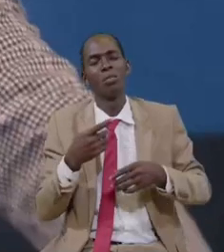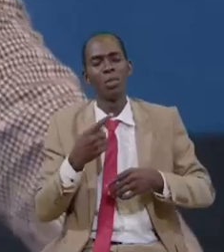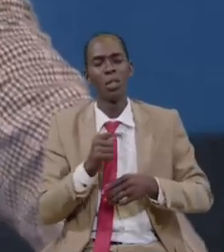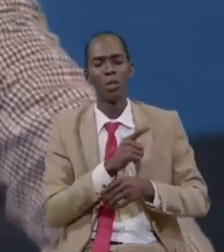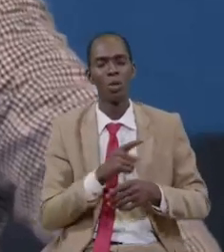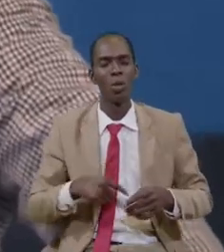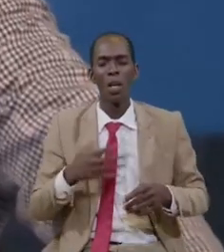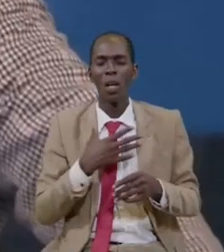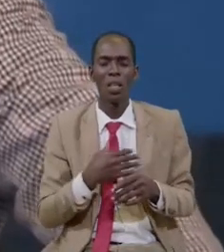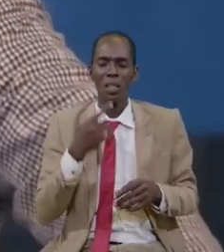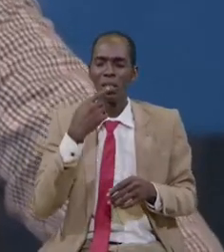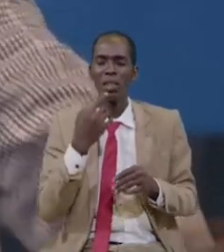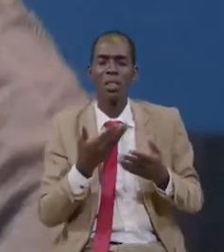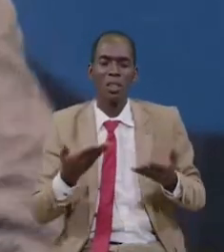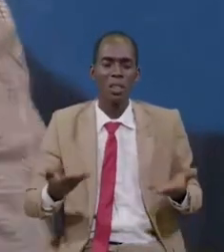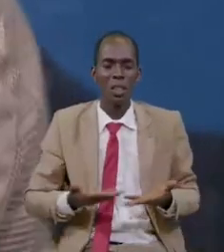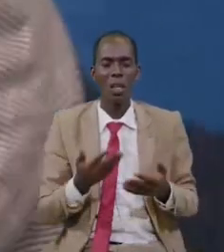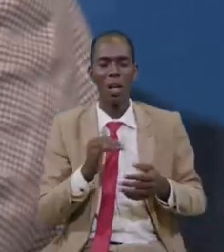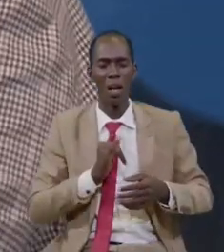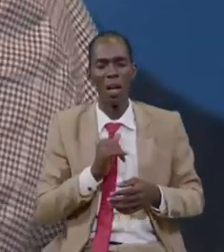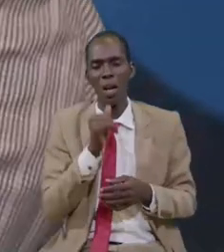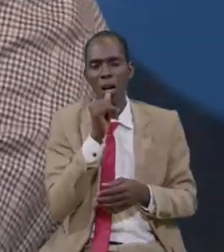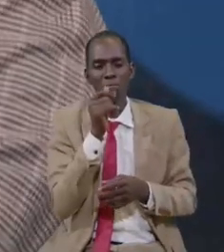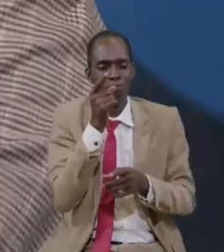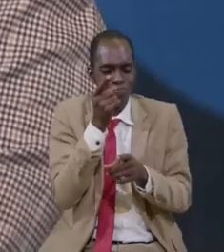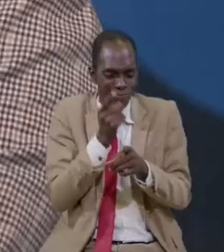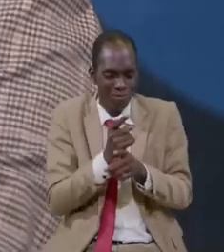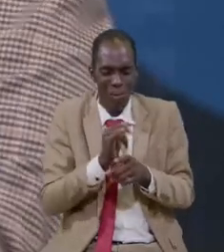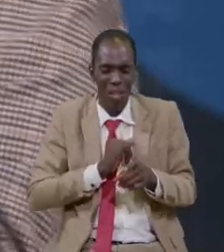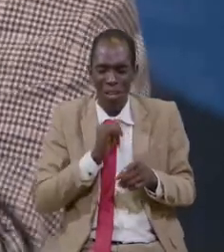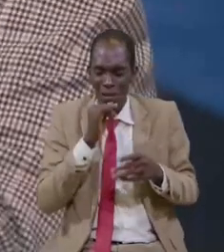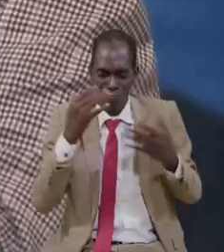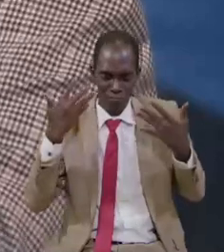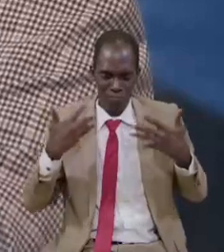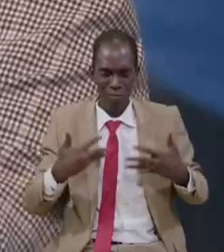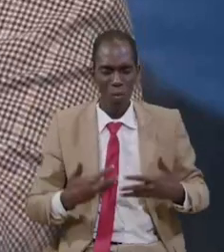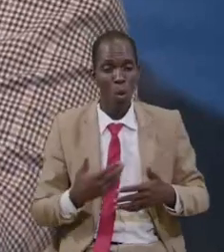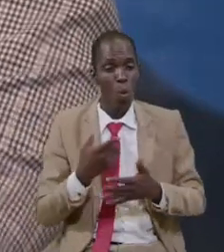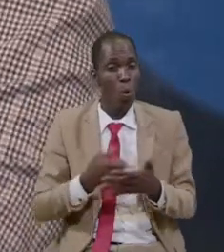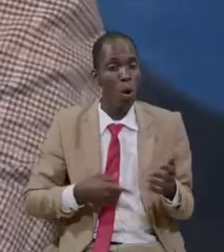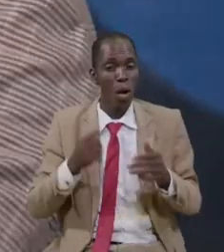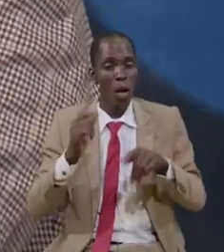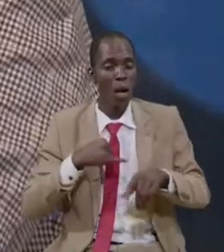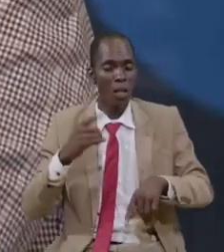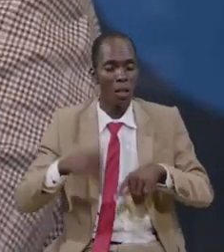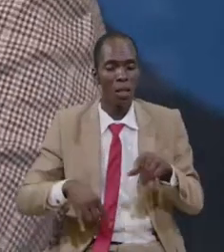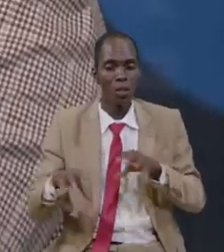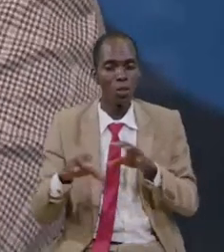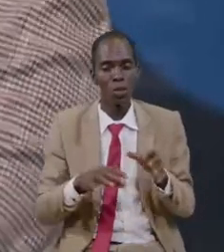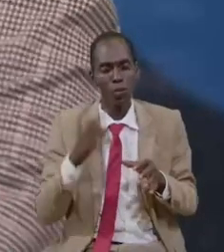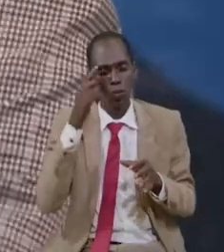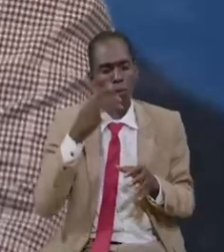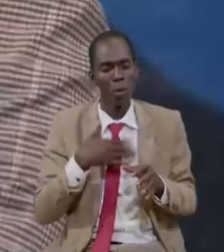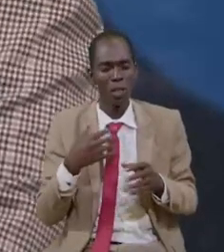viens tel que je suis. Et ce que je ne pouvais pas faire de moi-même, je n'arrivais pas à